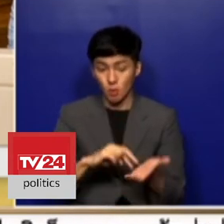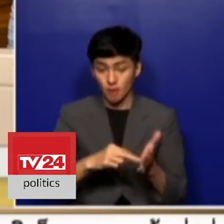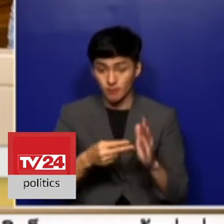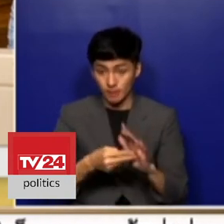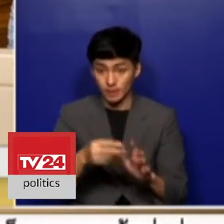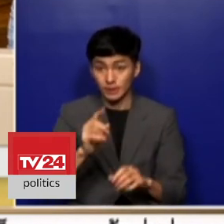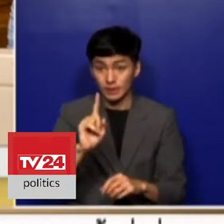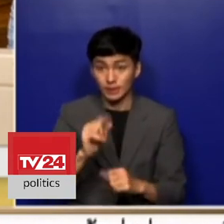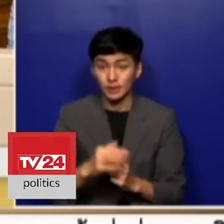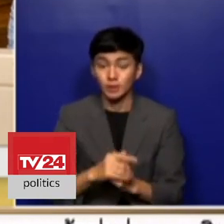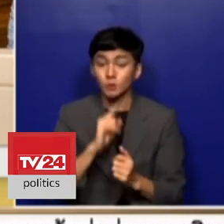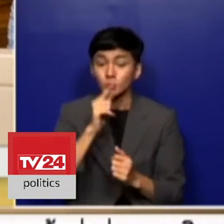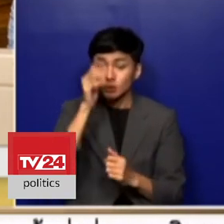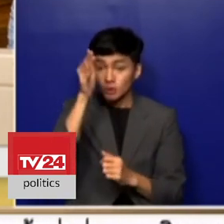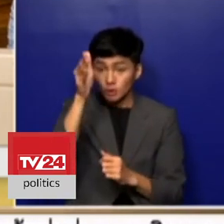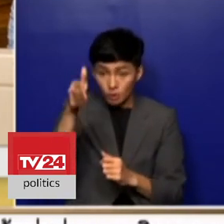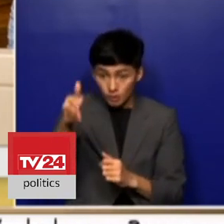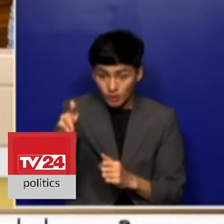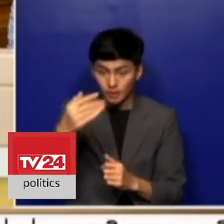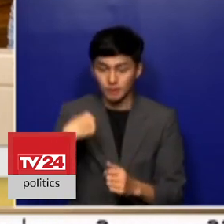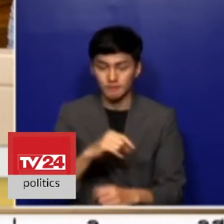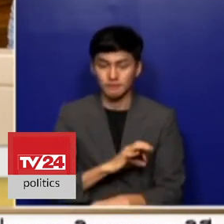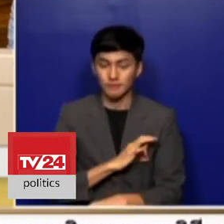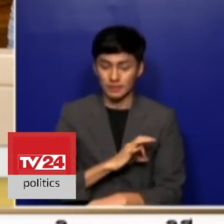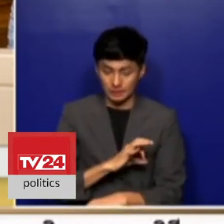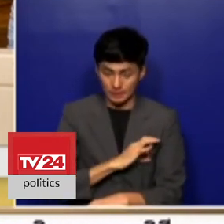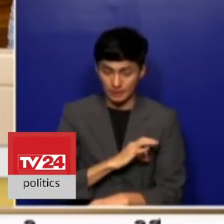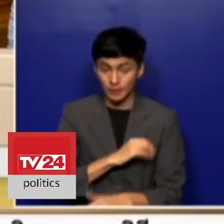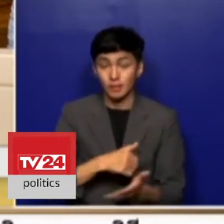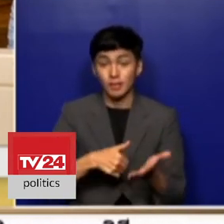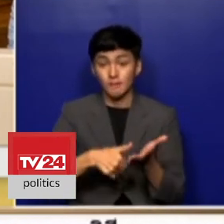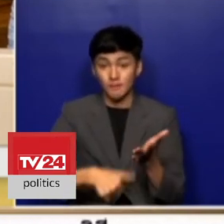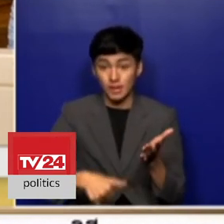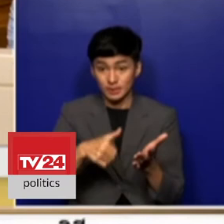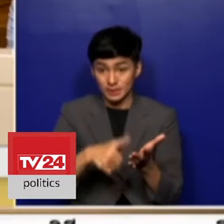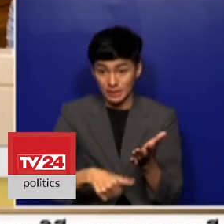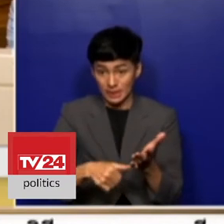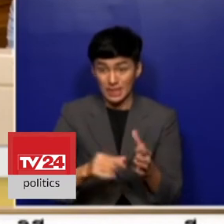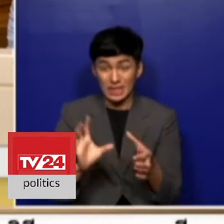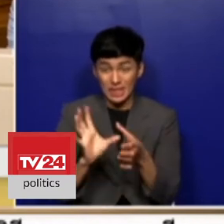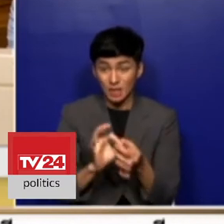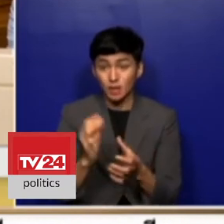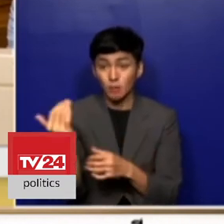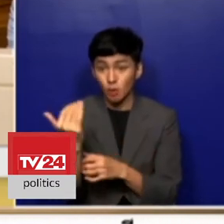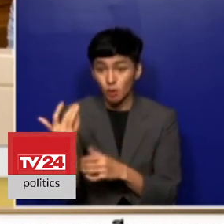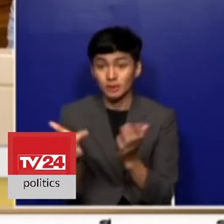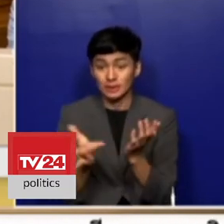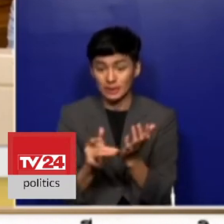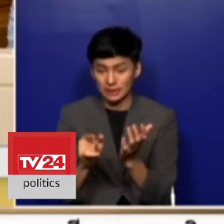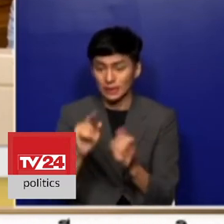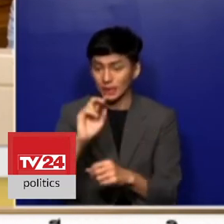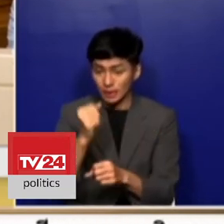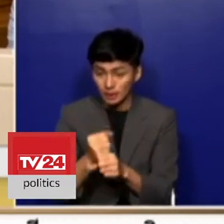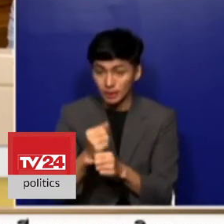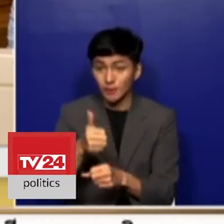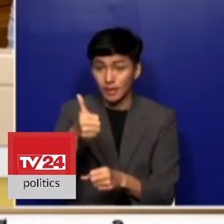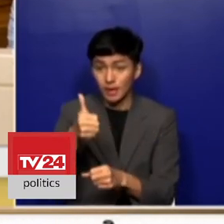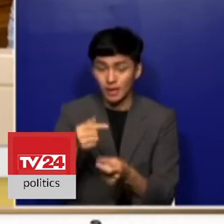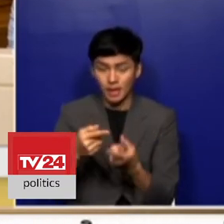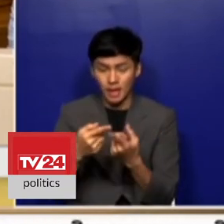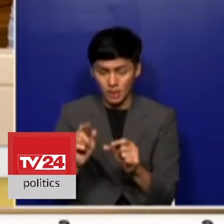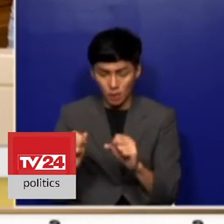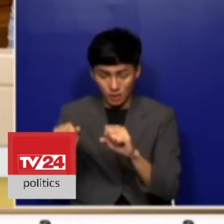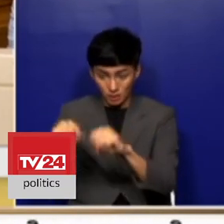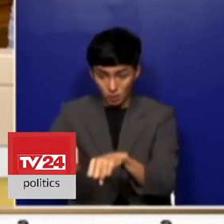ในอนาคตสมาชิกสามารถเก็บภาษีการคล้ายเล็กทรอนิกส์ได้แต่ความตกลงซีพีทีบีพี